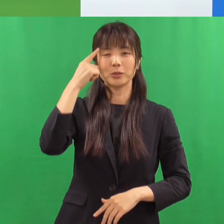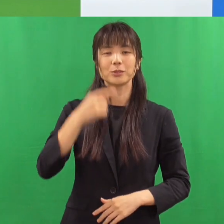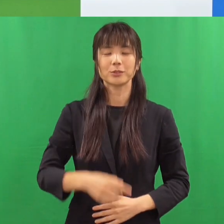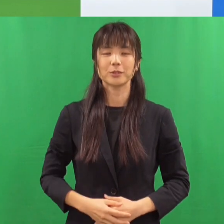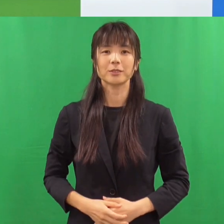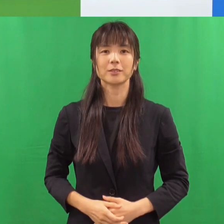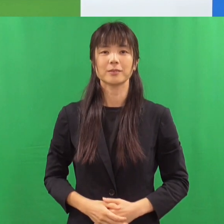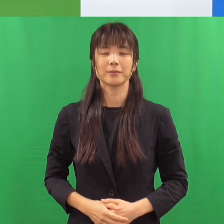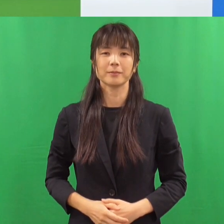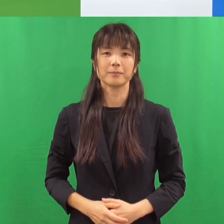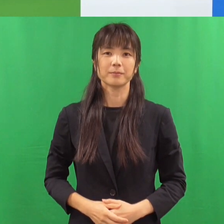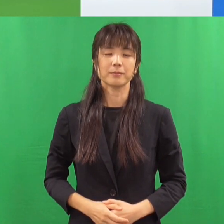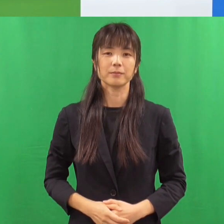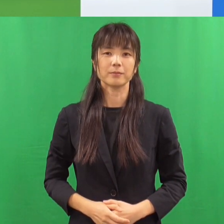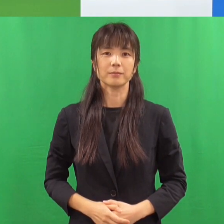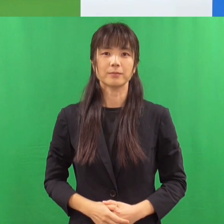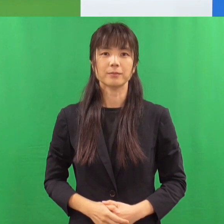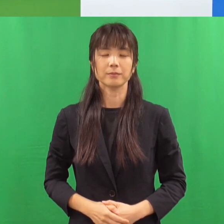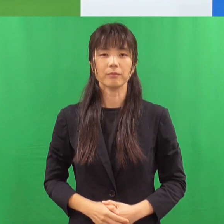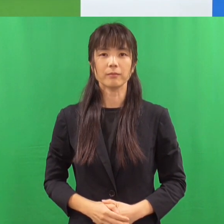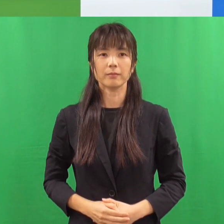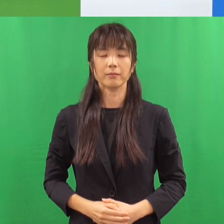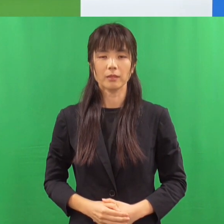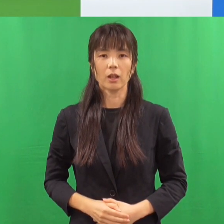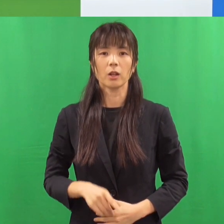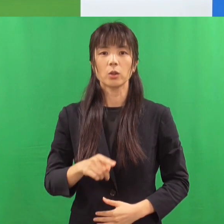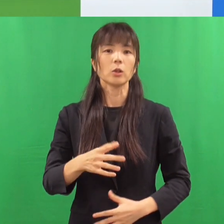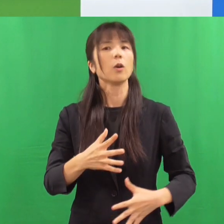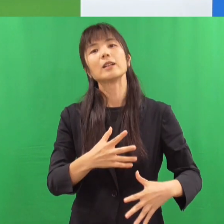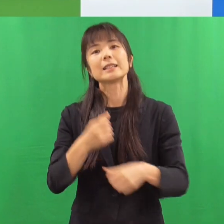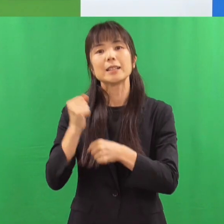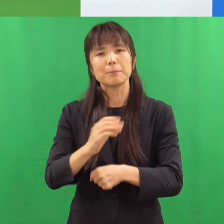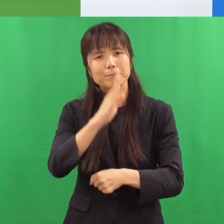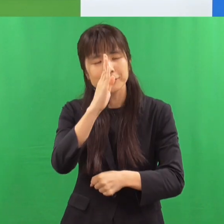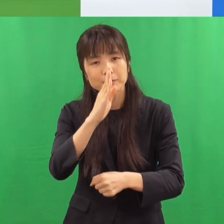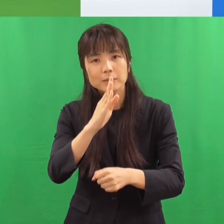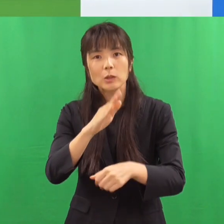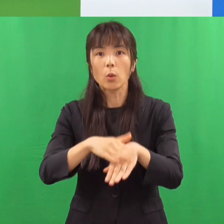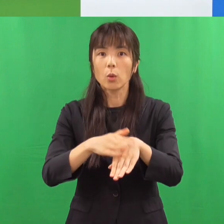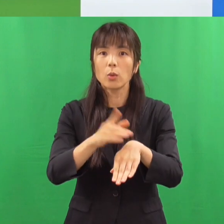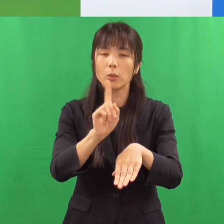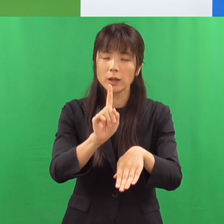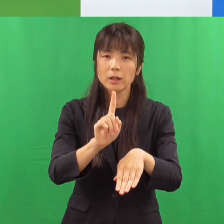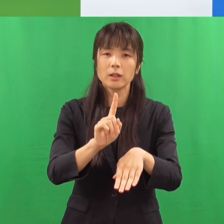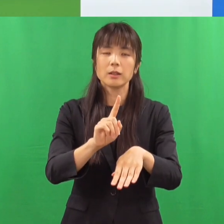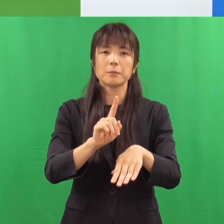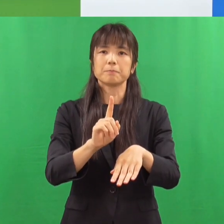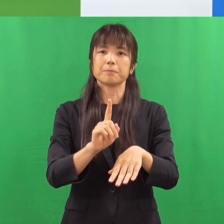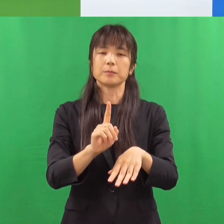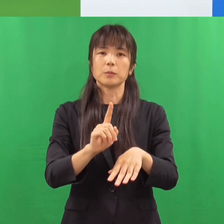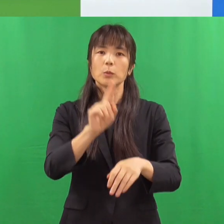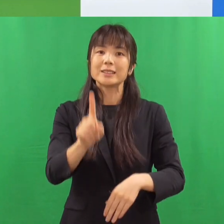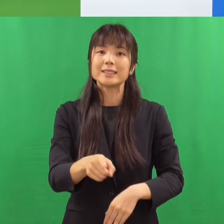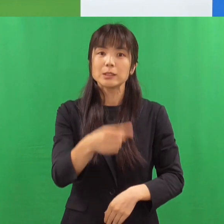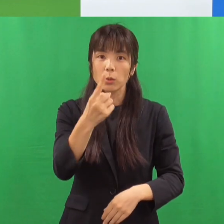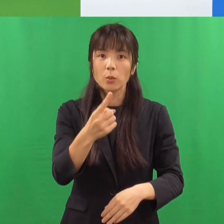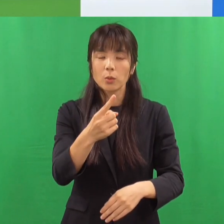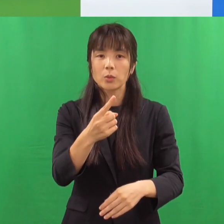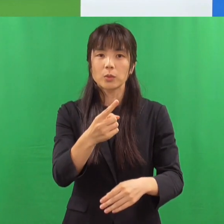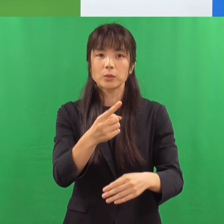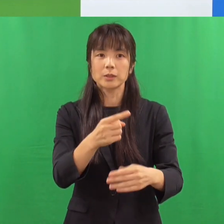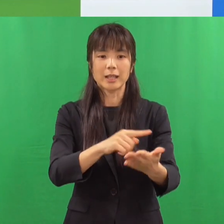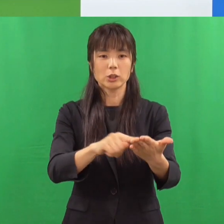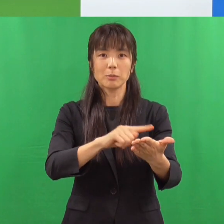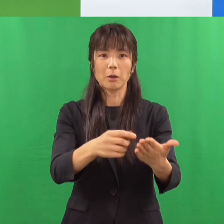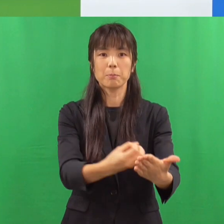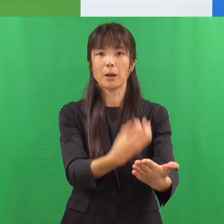その際に、避難をしてくださいというのはですね、これとはまた別に自動的に、よ